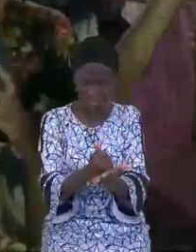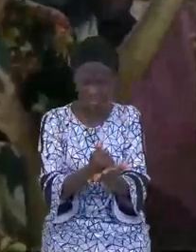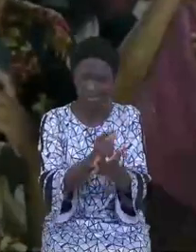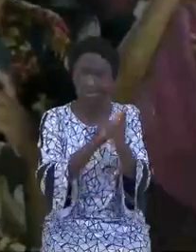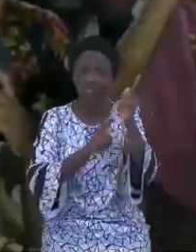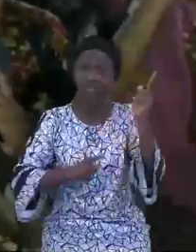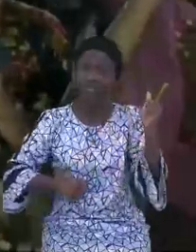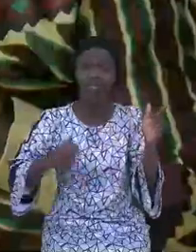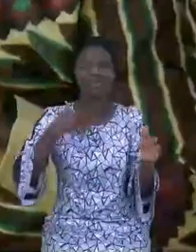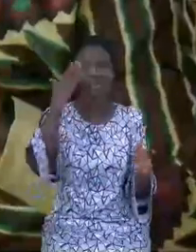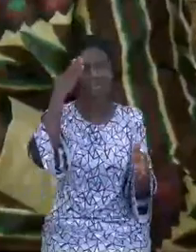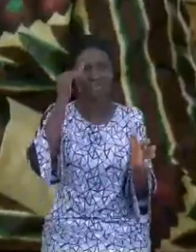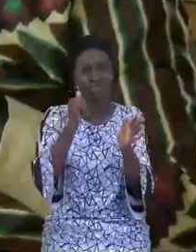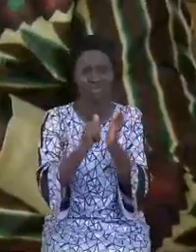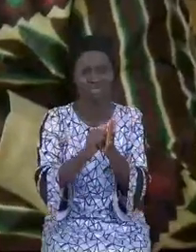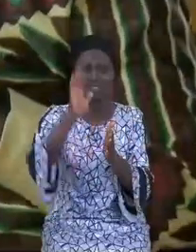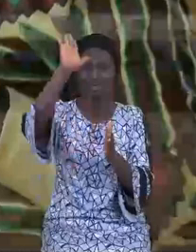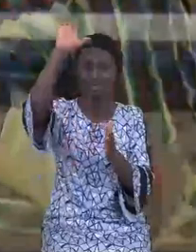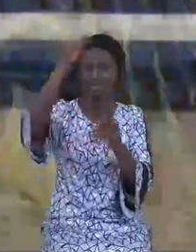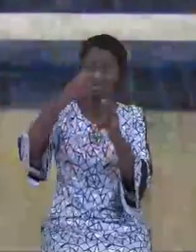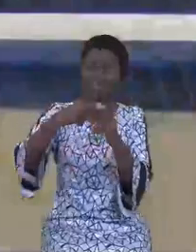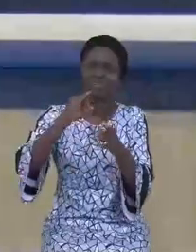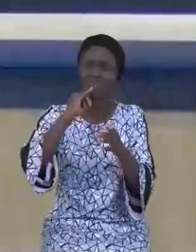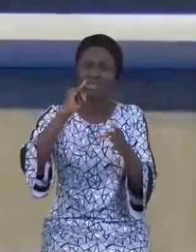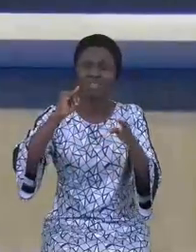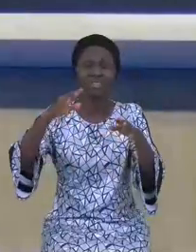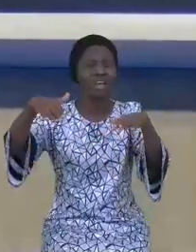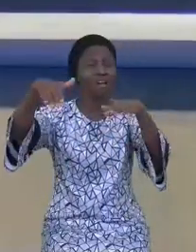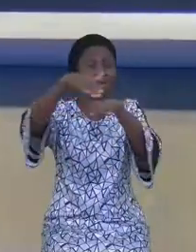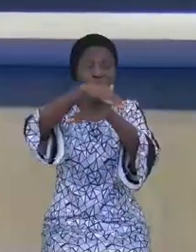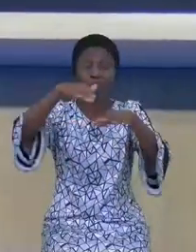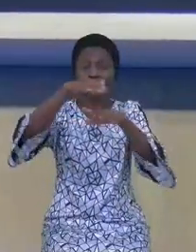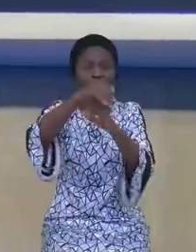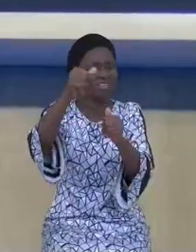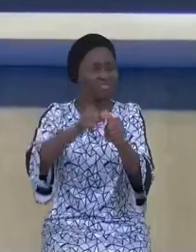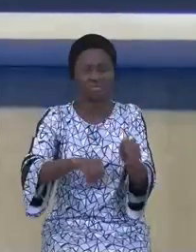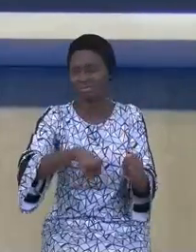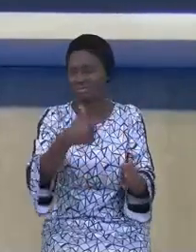Seigneur, nous savons que ton nom est au-dessus de tout nom.